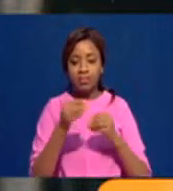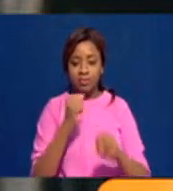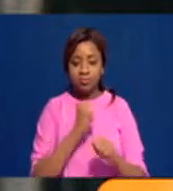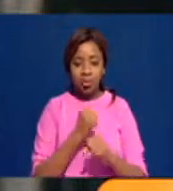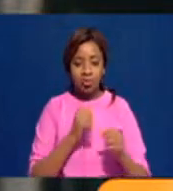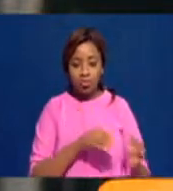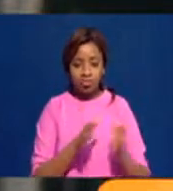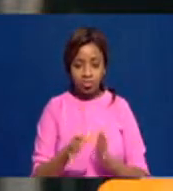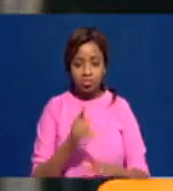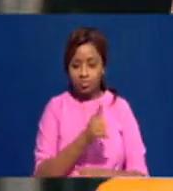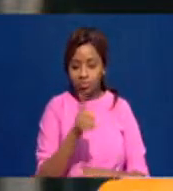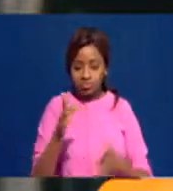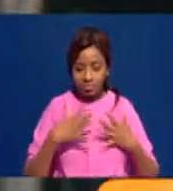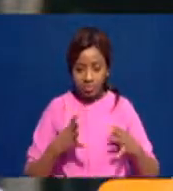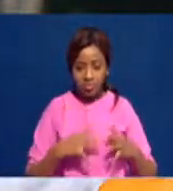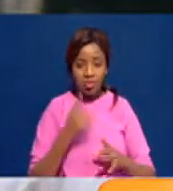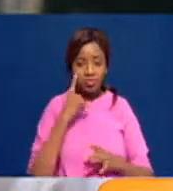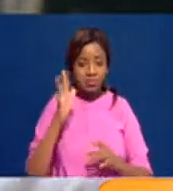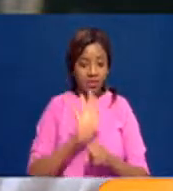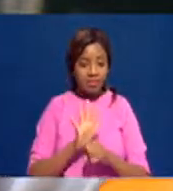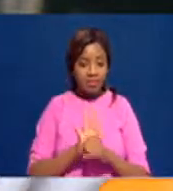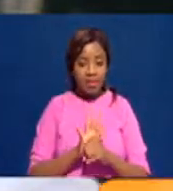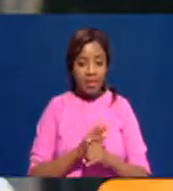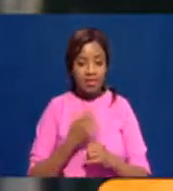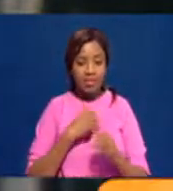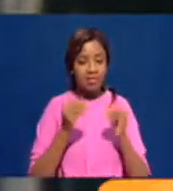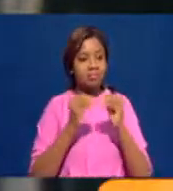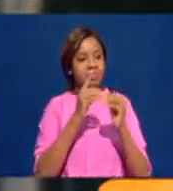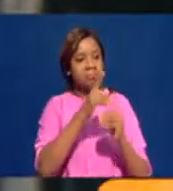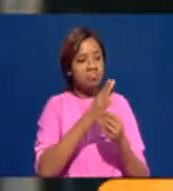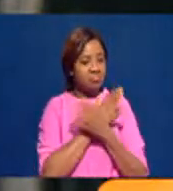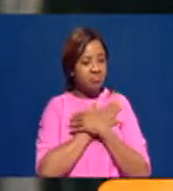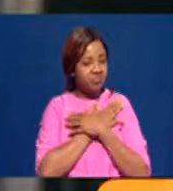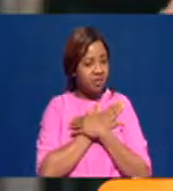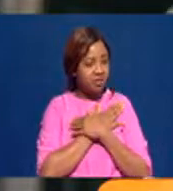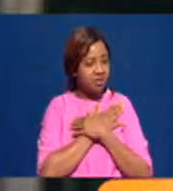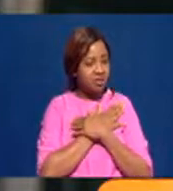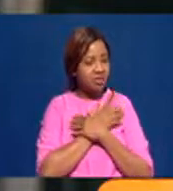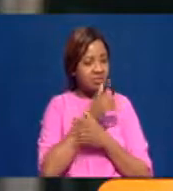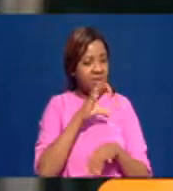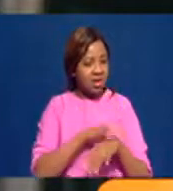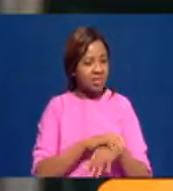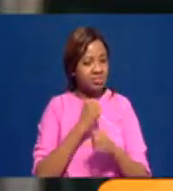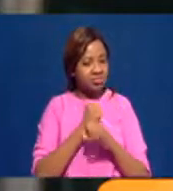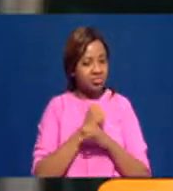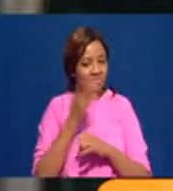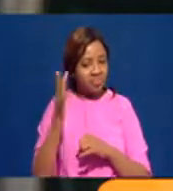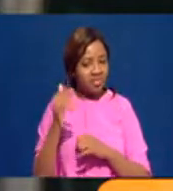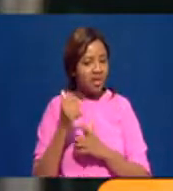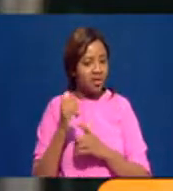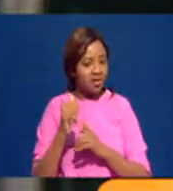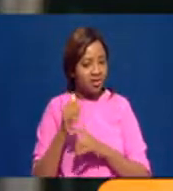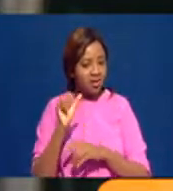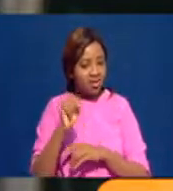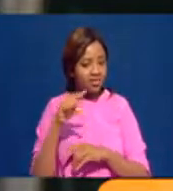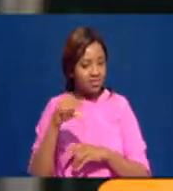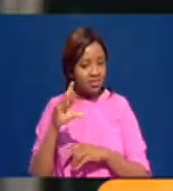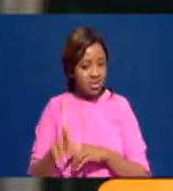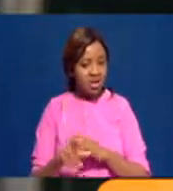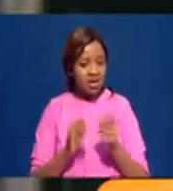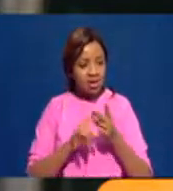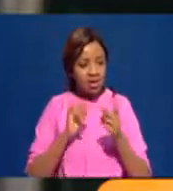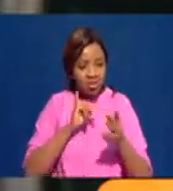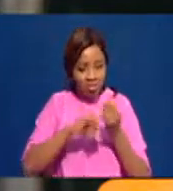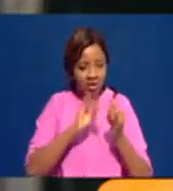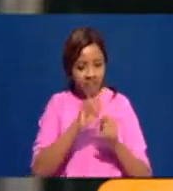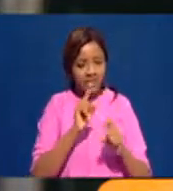people. Ukiangalia watu wengi hapa ni marafiki, hata nimepatana na jamaa mwingine wa kwetu aliandikwa security. Bibi yake ni security, na umeona kuna